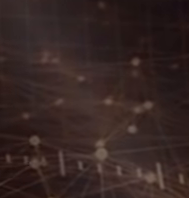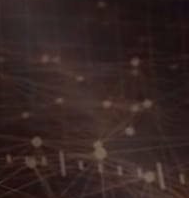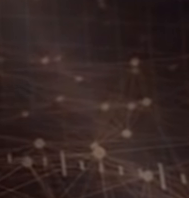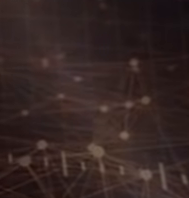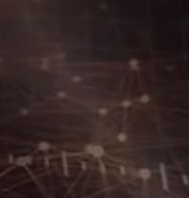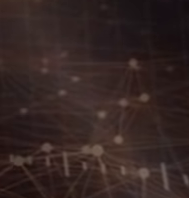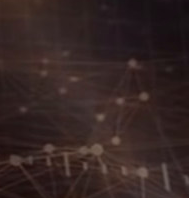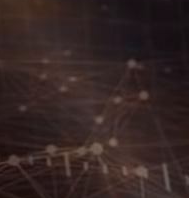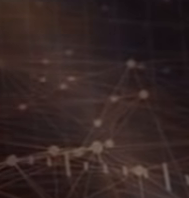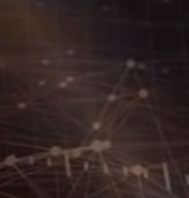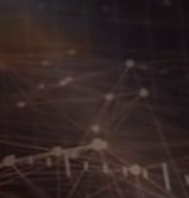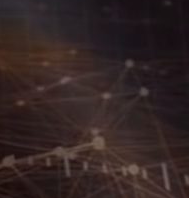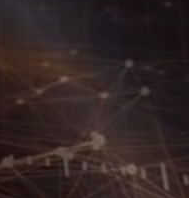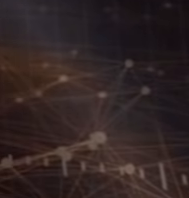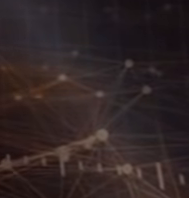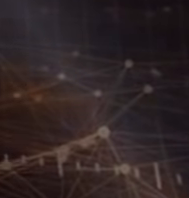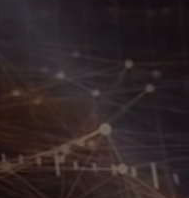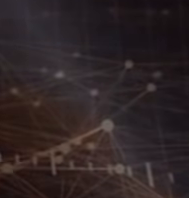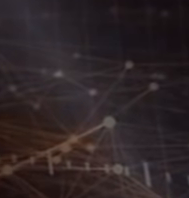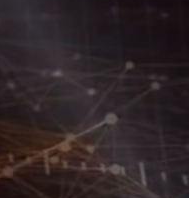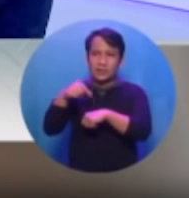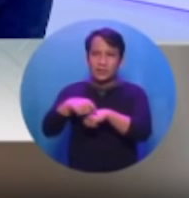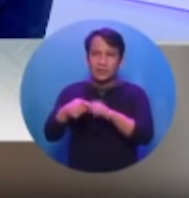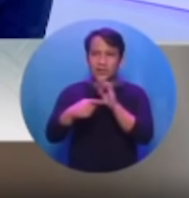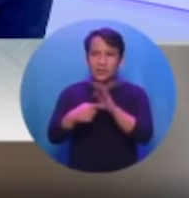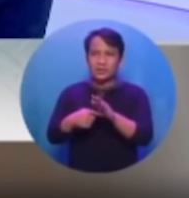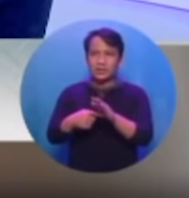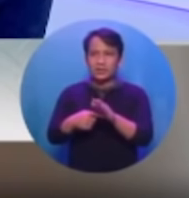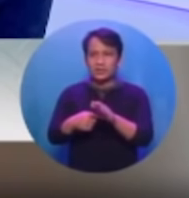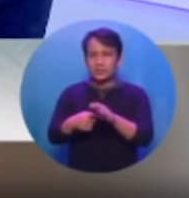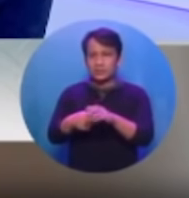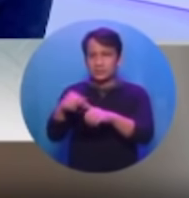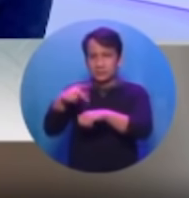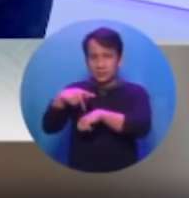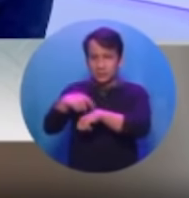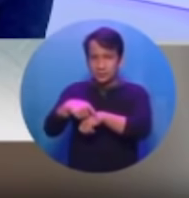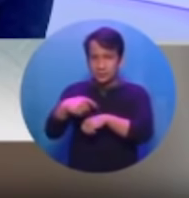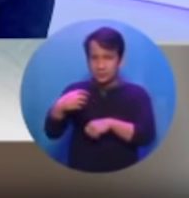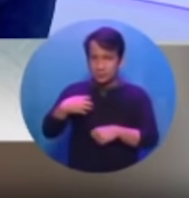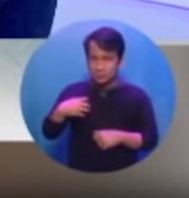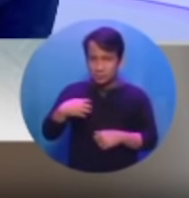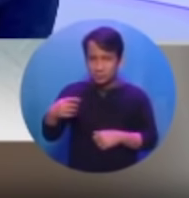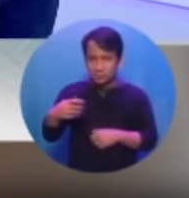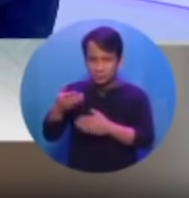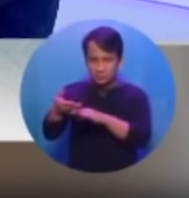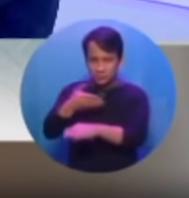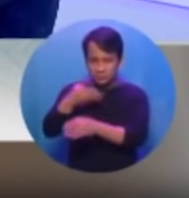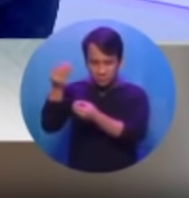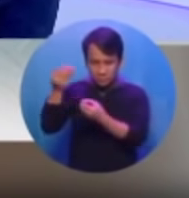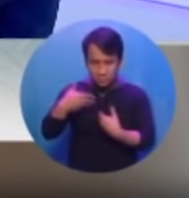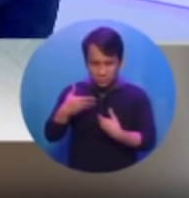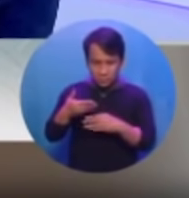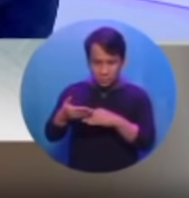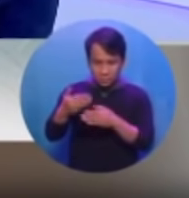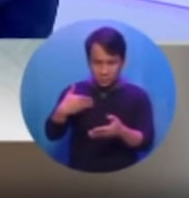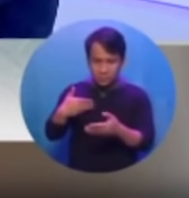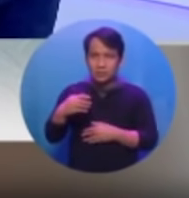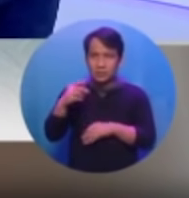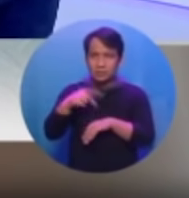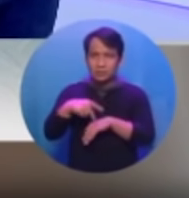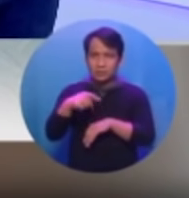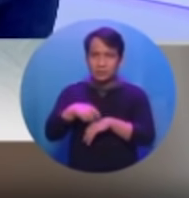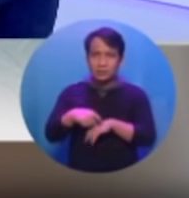po sa Parañaque City Police Station. Okay. Bago po sa Parañaque Police Station, meron ba kayo impormasyon kung saan siya nakadestino before